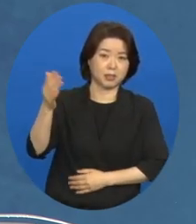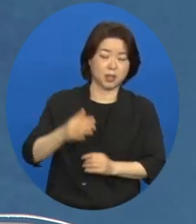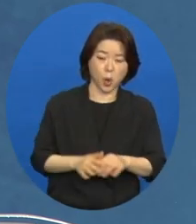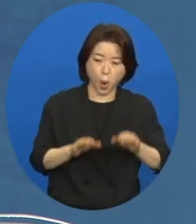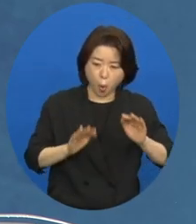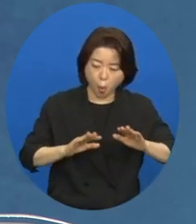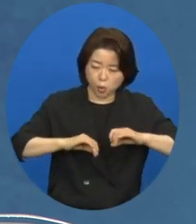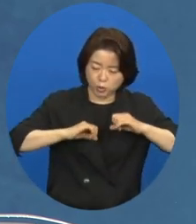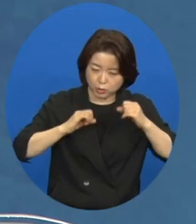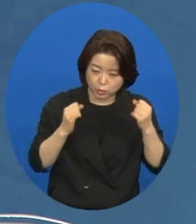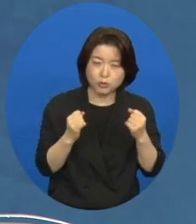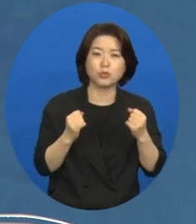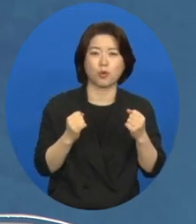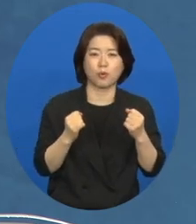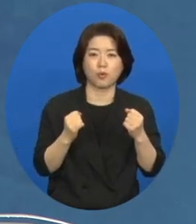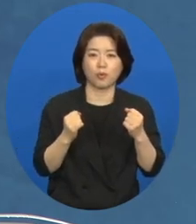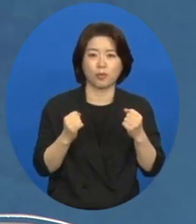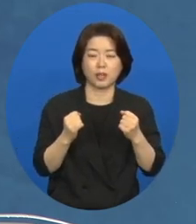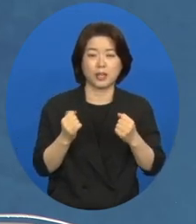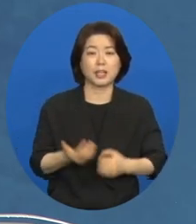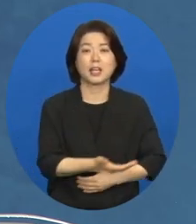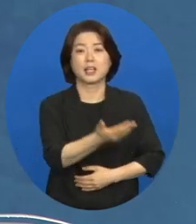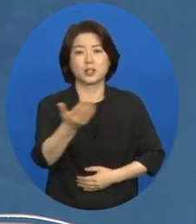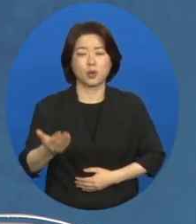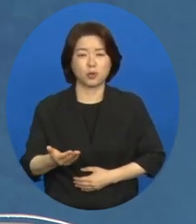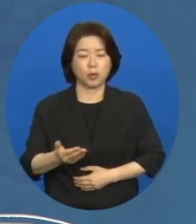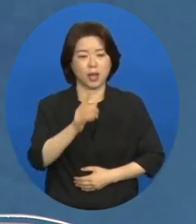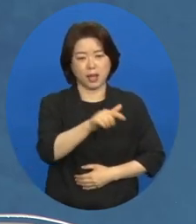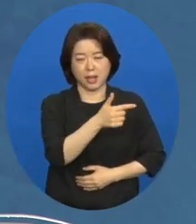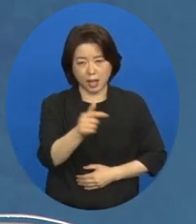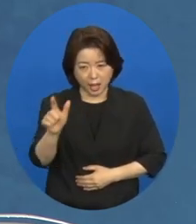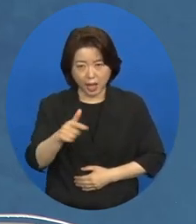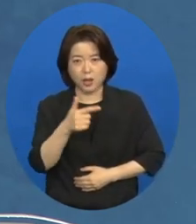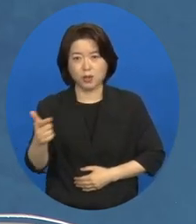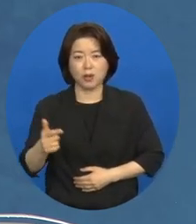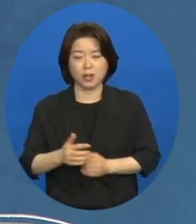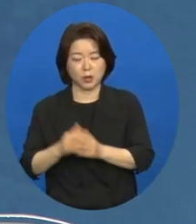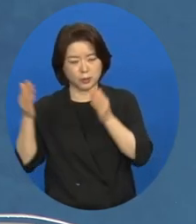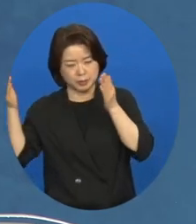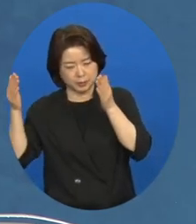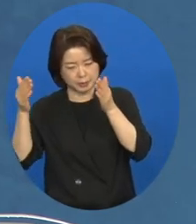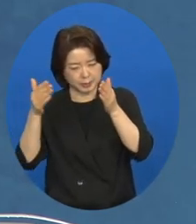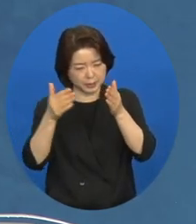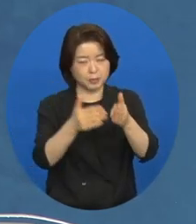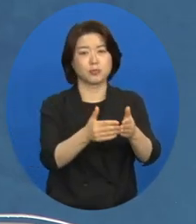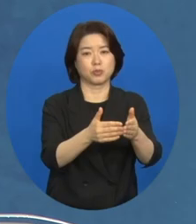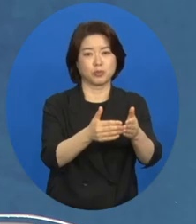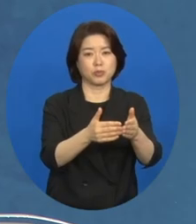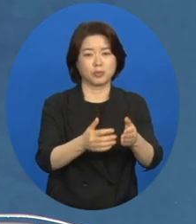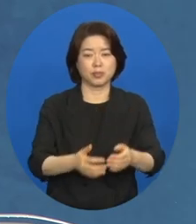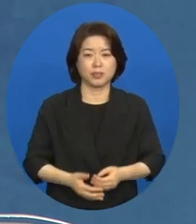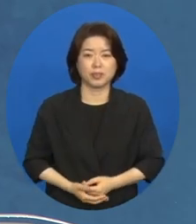오늘을 순종하는 여러분의 하루하루를 주목하고 계세요.